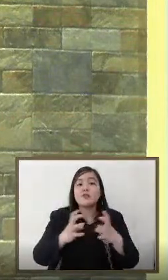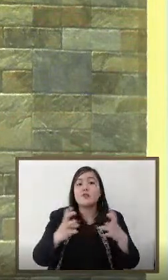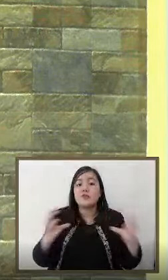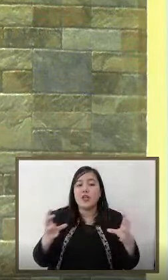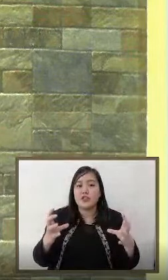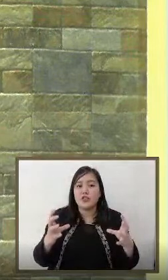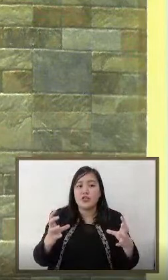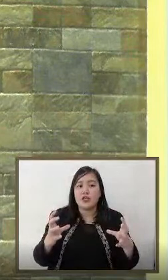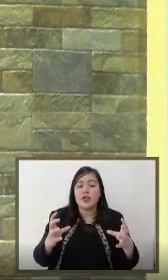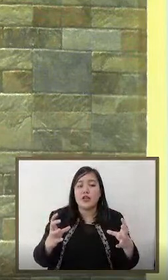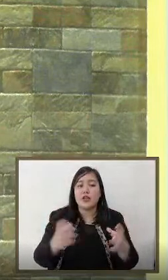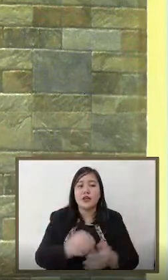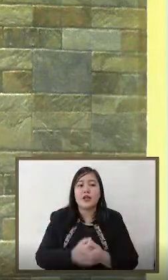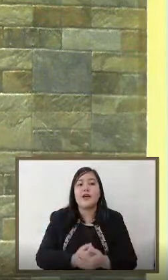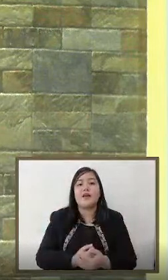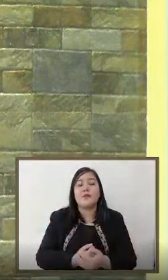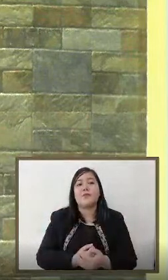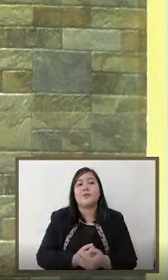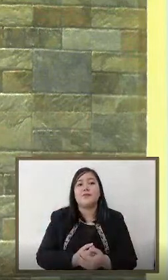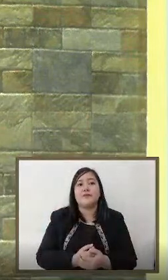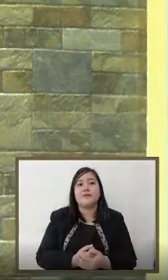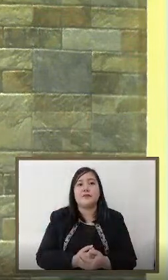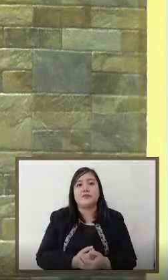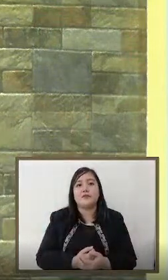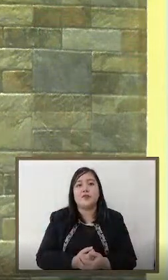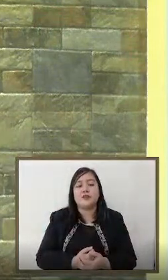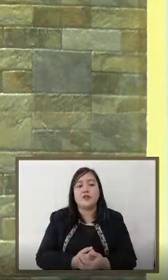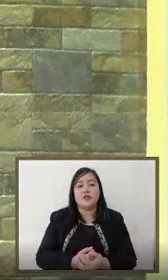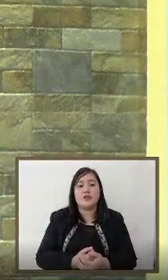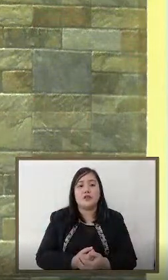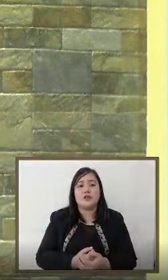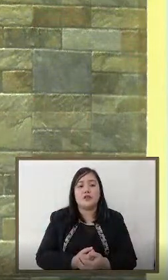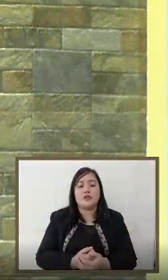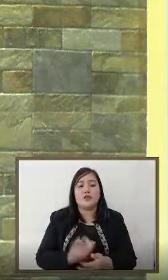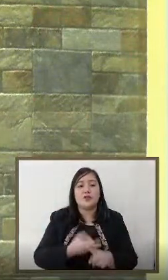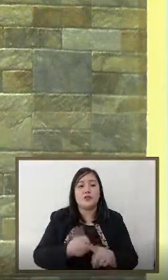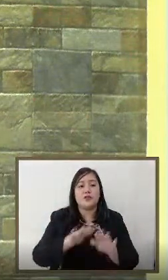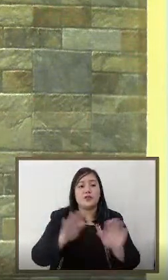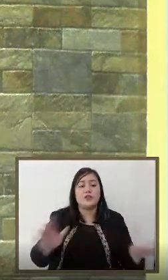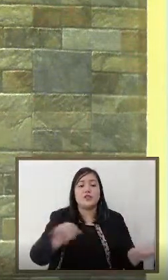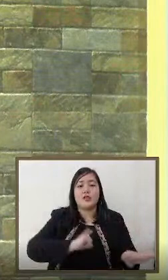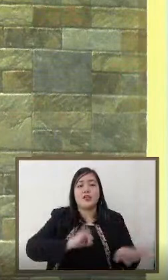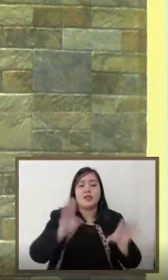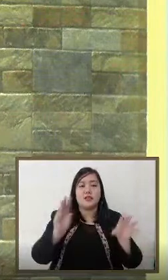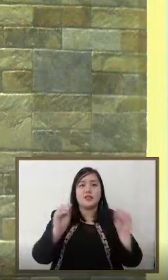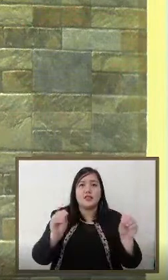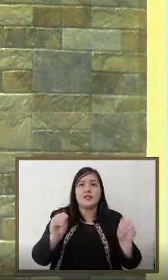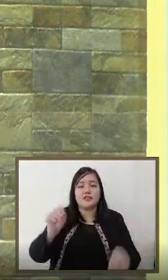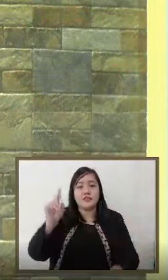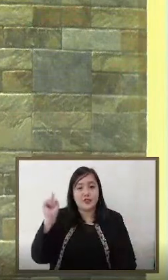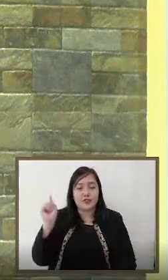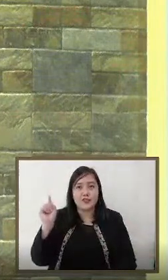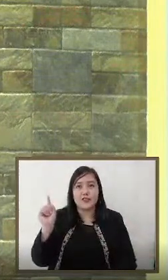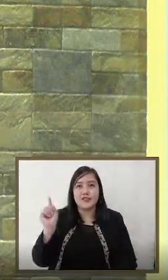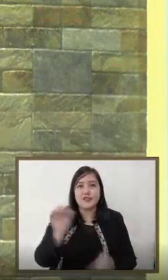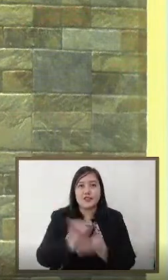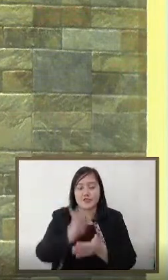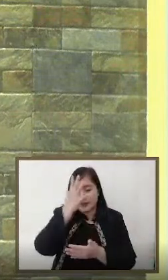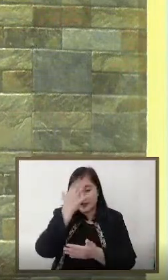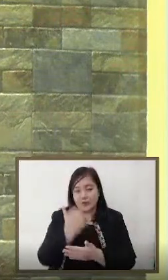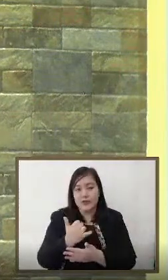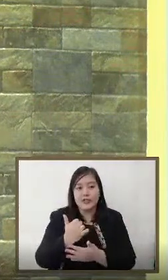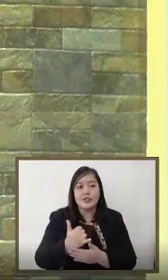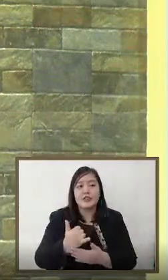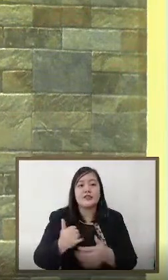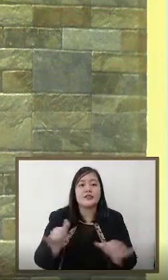para sa mga estudyante. At nagpapasalamat din po ako sa ibang members na nagdadala at nagbibigay